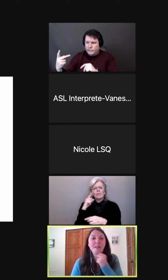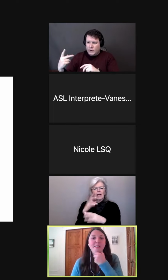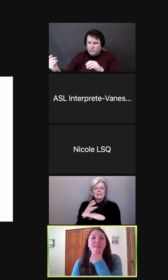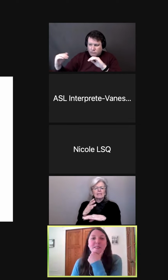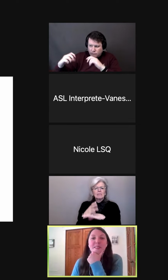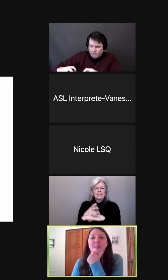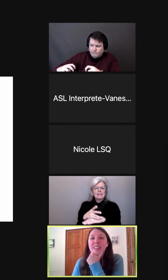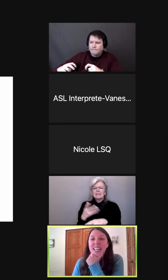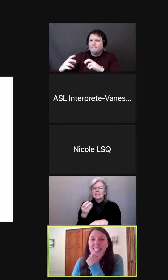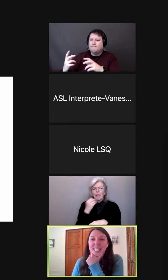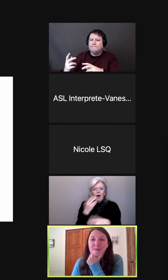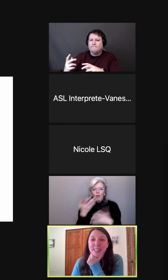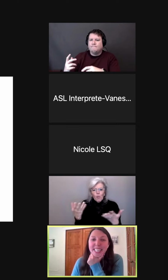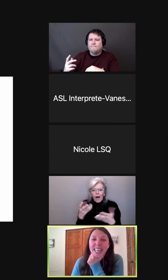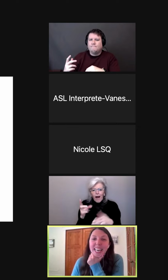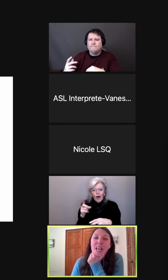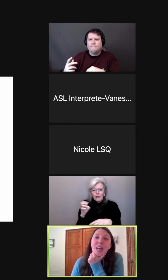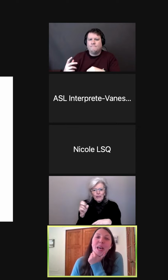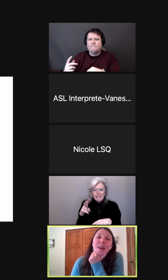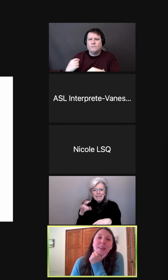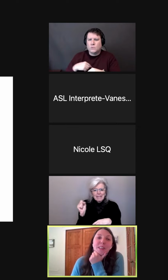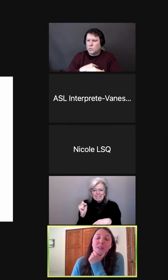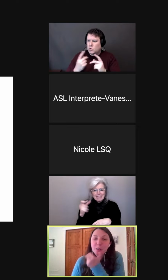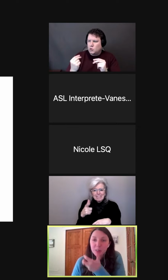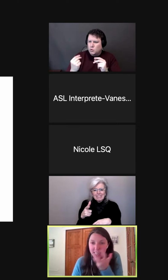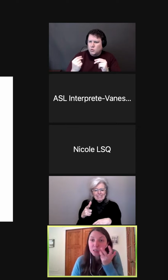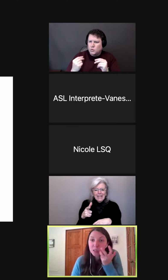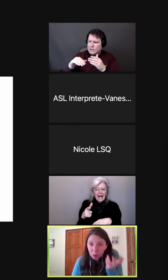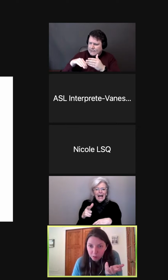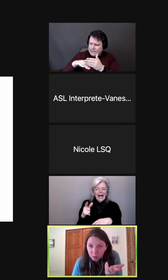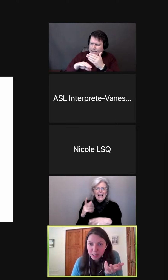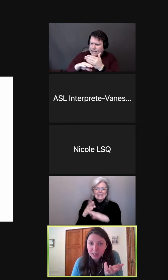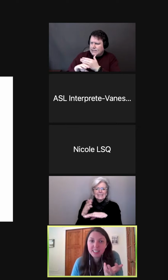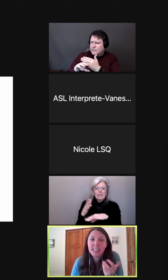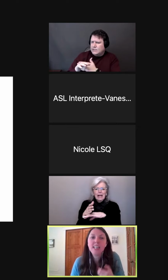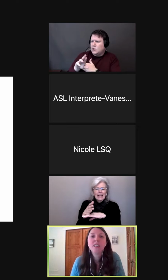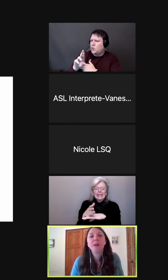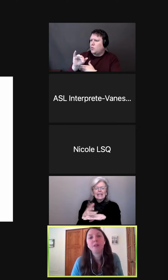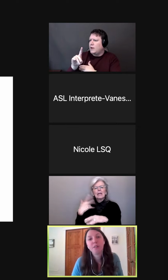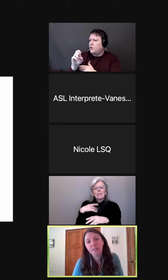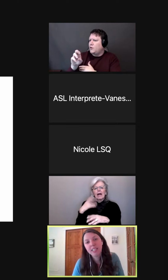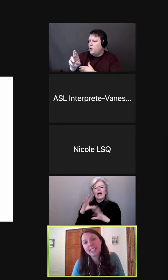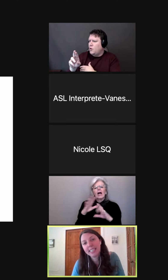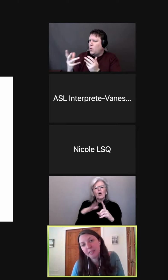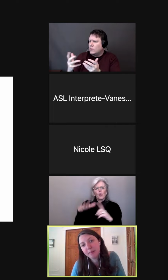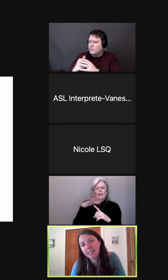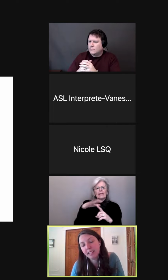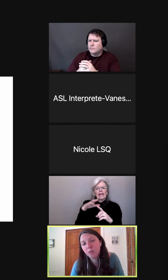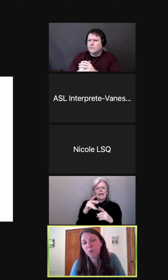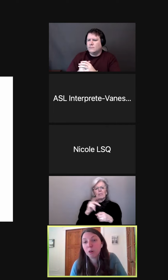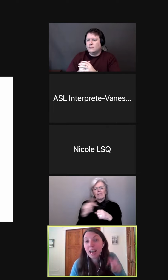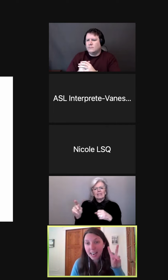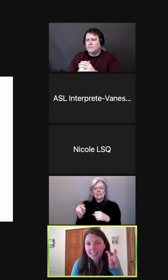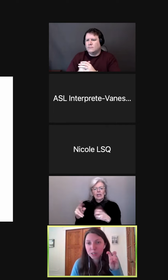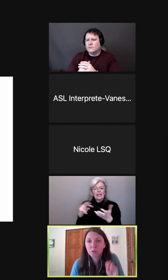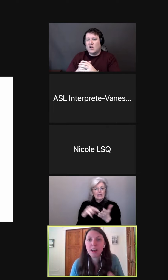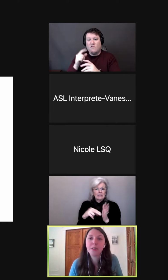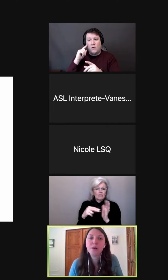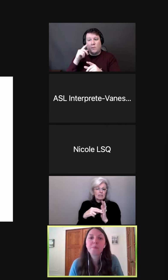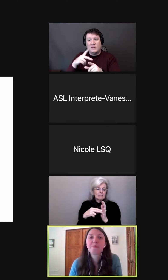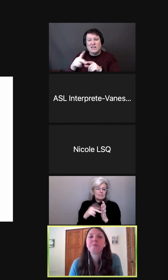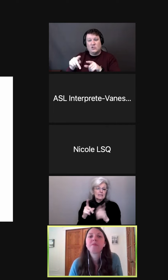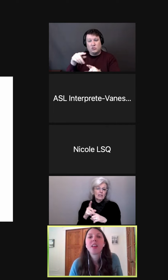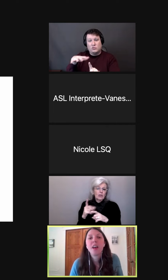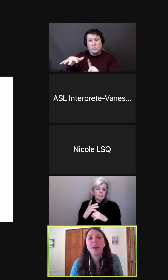vers un devis d'accessibilité, mais dans un complexe professionnel, un devis d'accessibilité ou un access